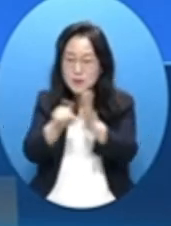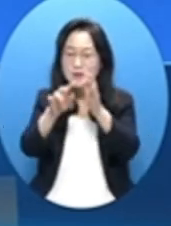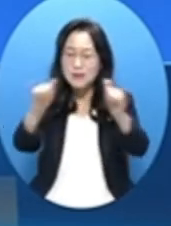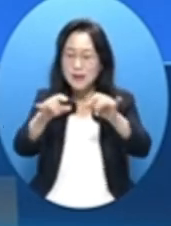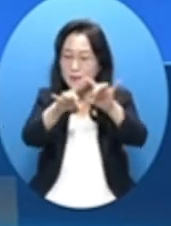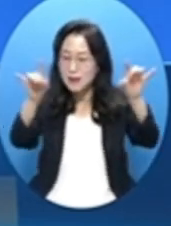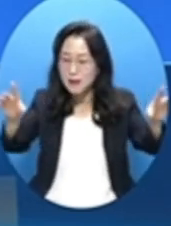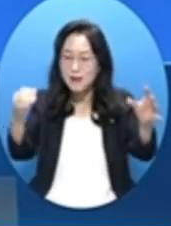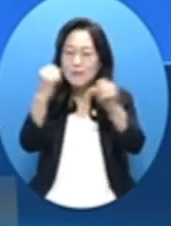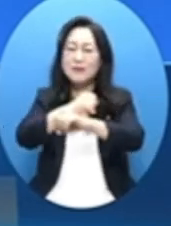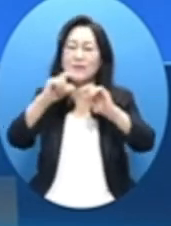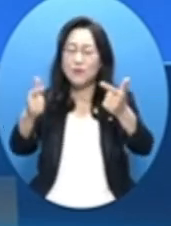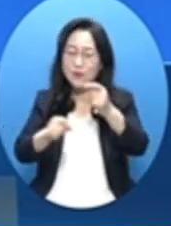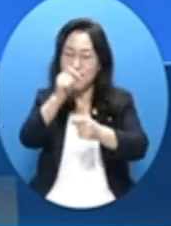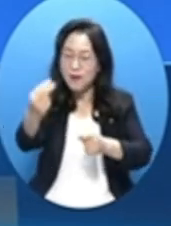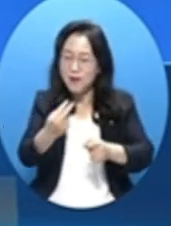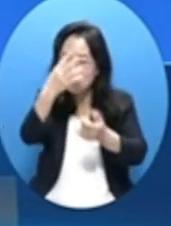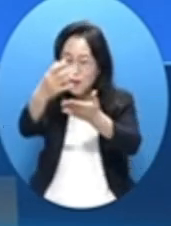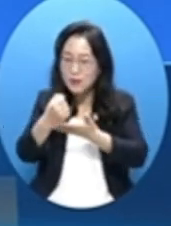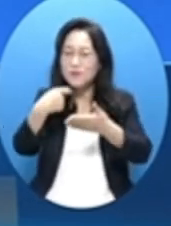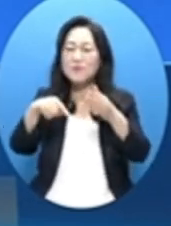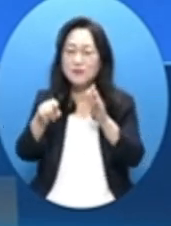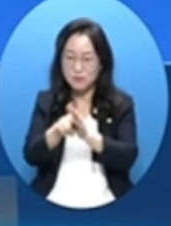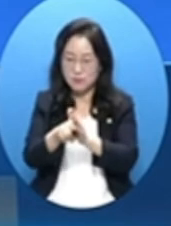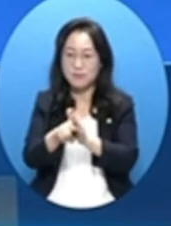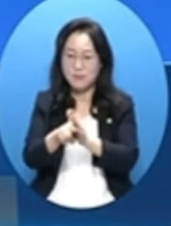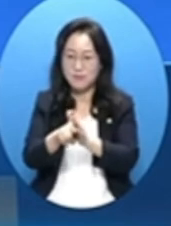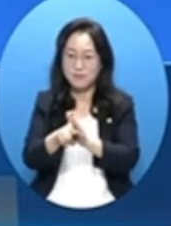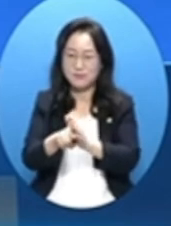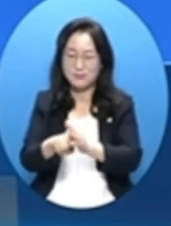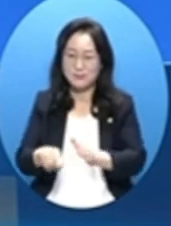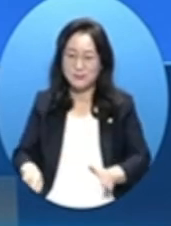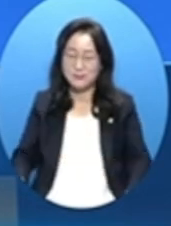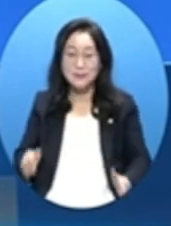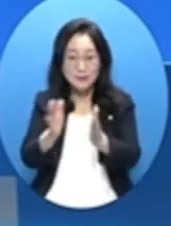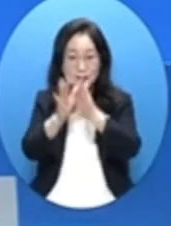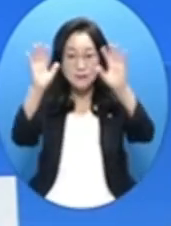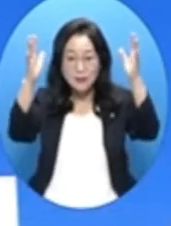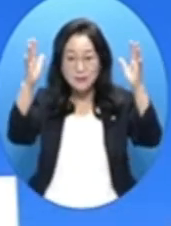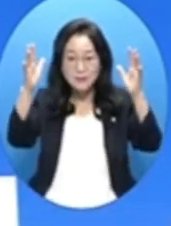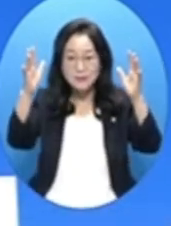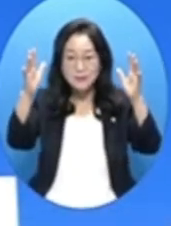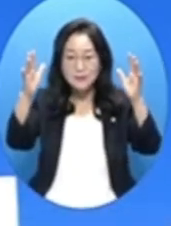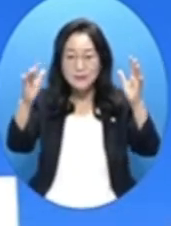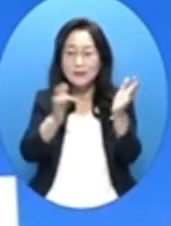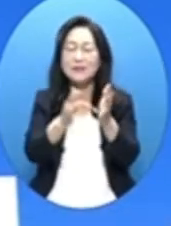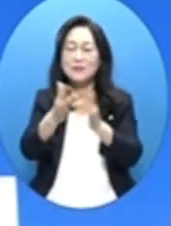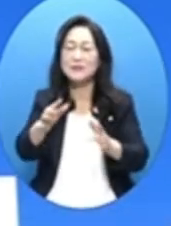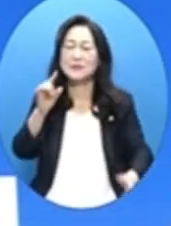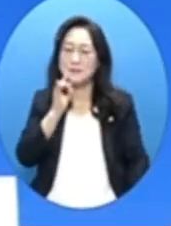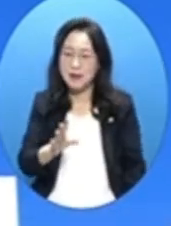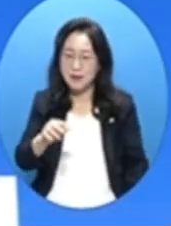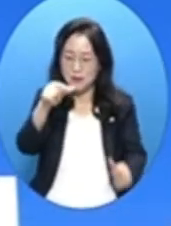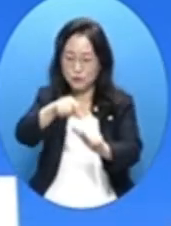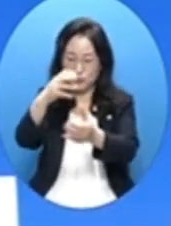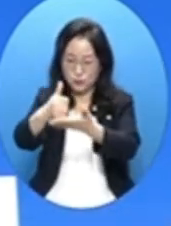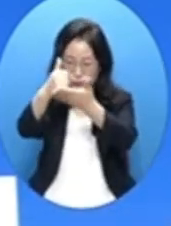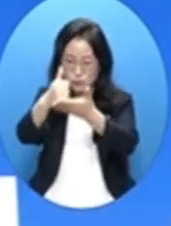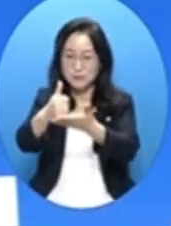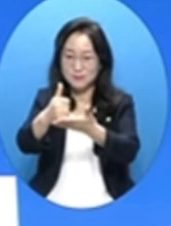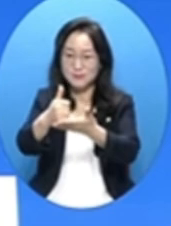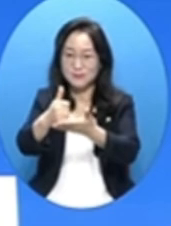멸망하지 않고 영생을 얻게 하려 함이라. 할렐루야. 예수님만이 구주가 되시는